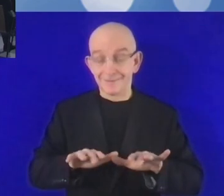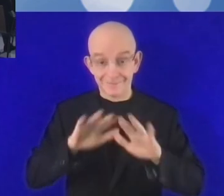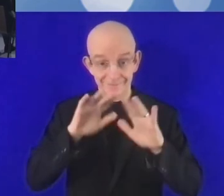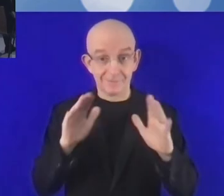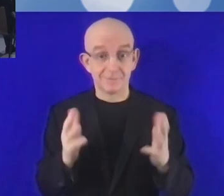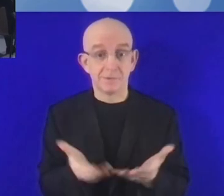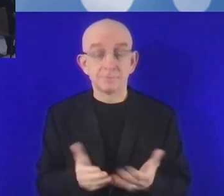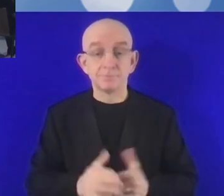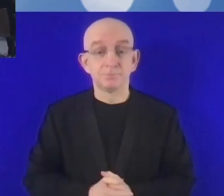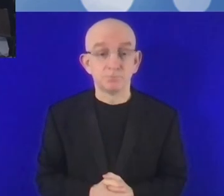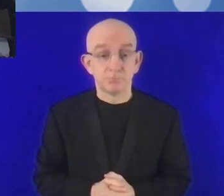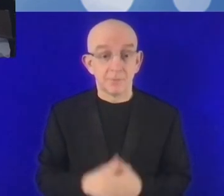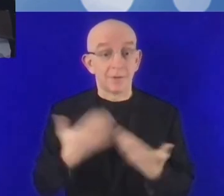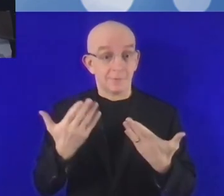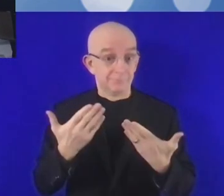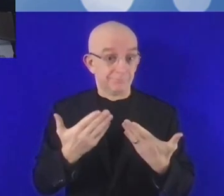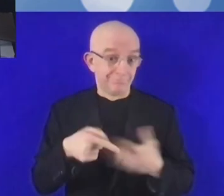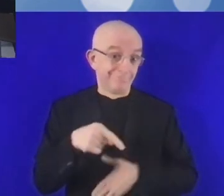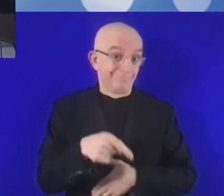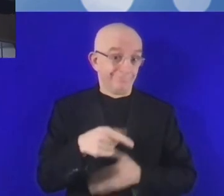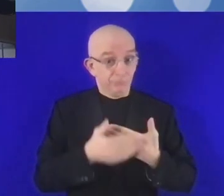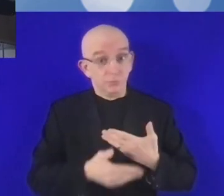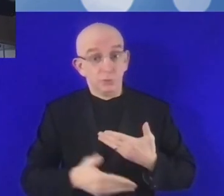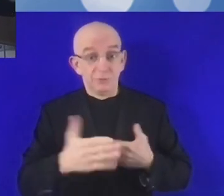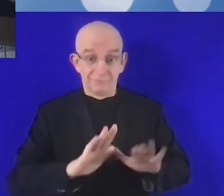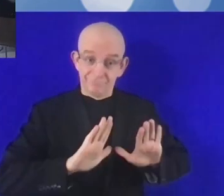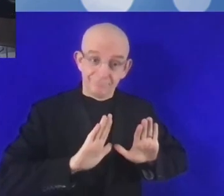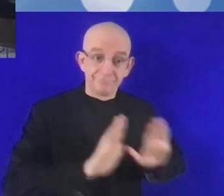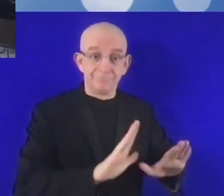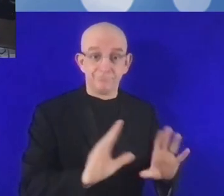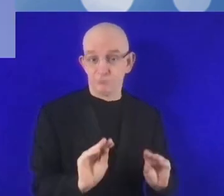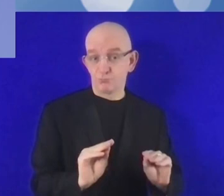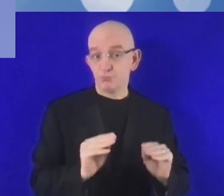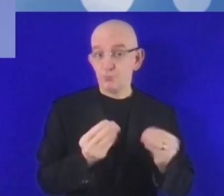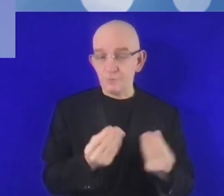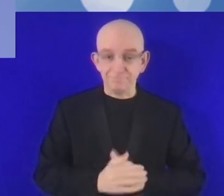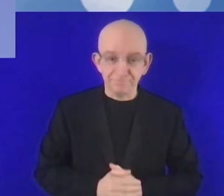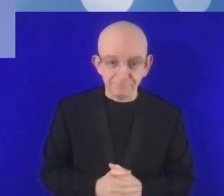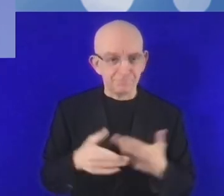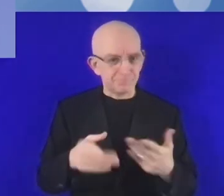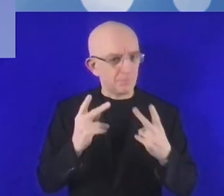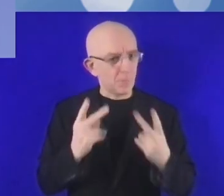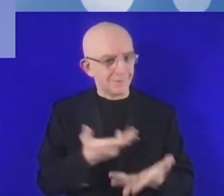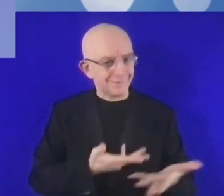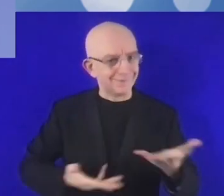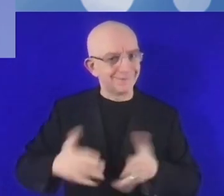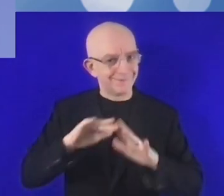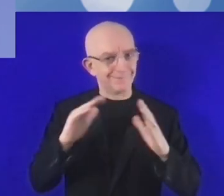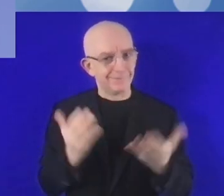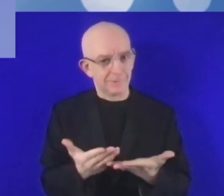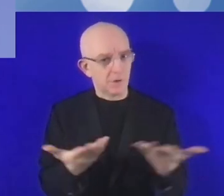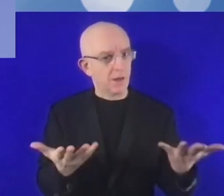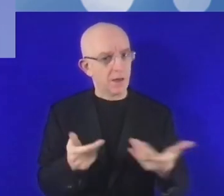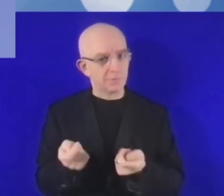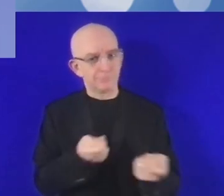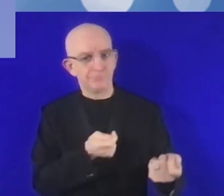в руках молодежи. Поэтому очень важным элементом этого выпуска нашего саммита является